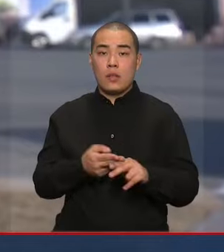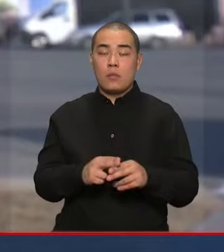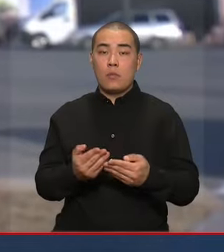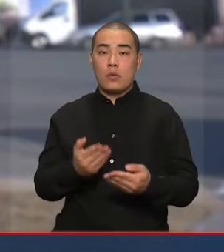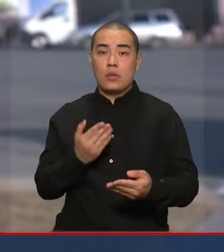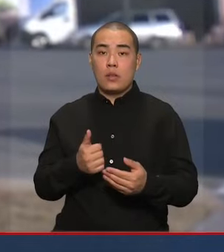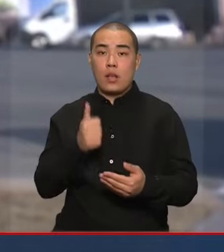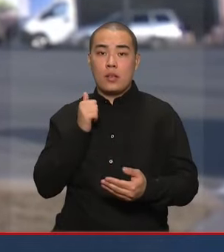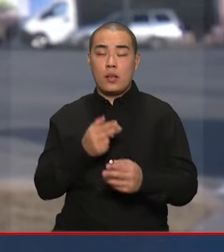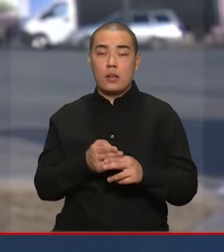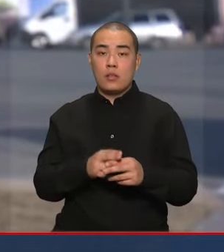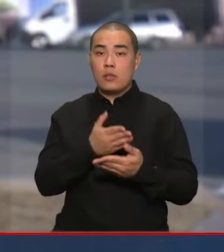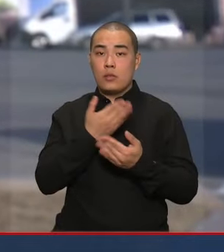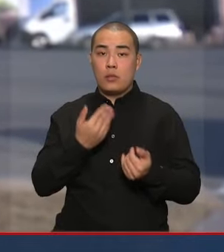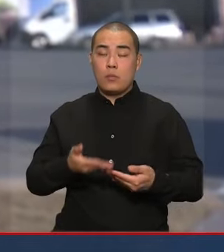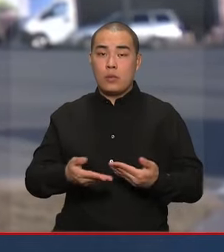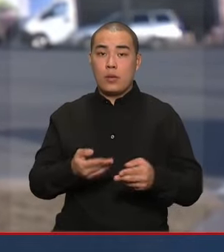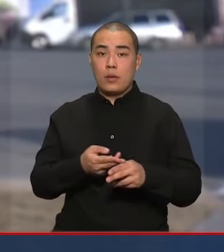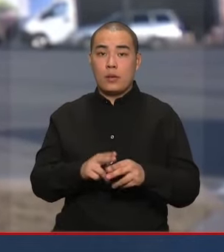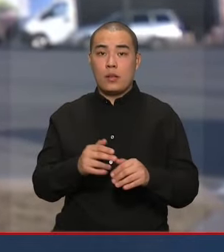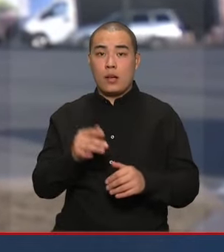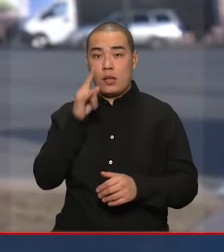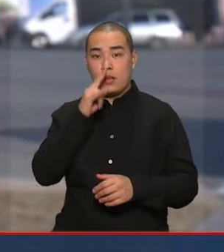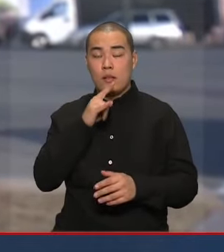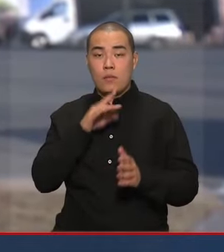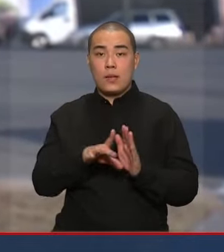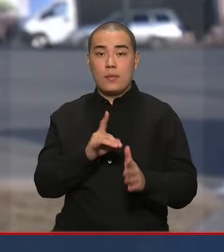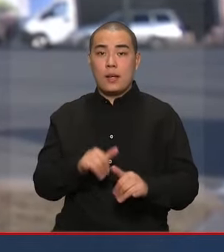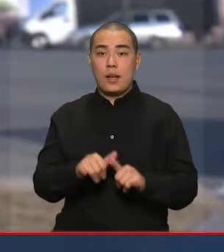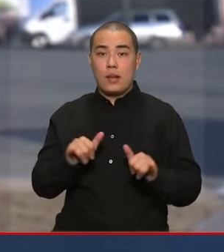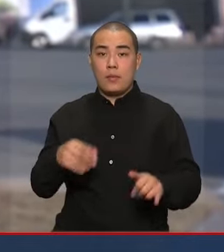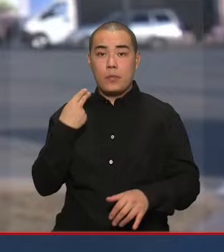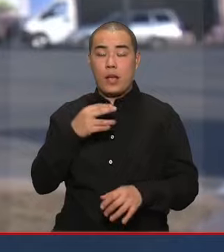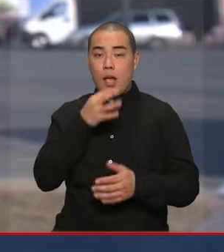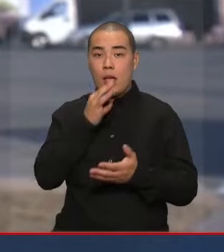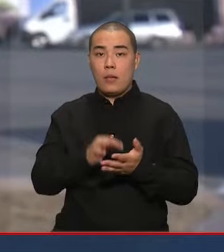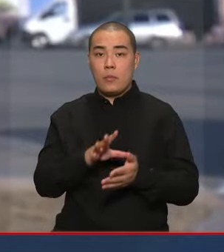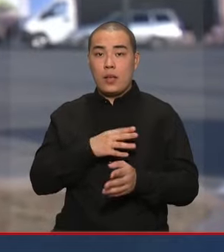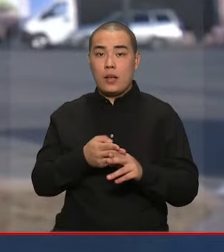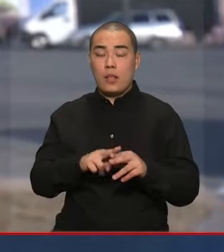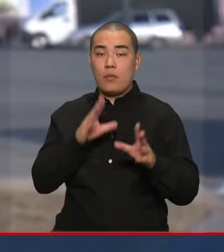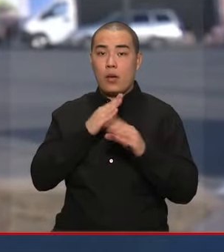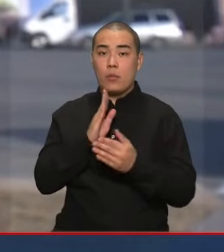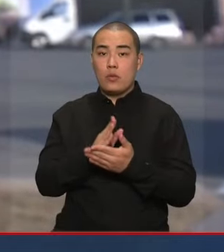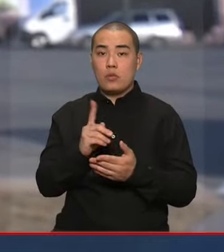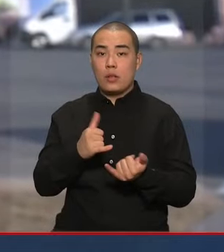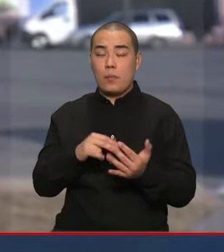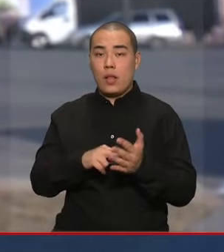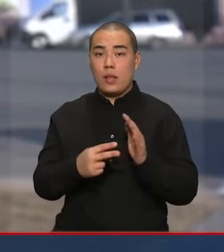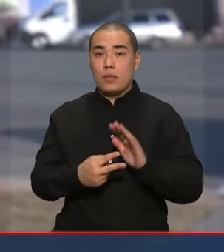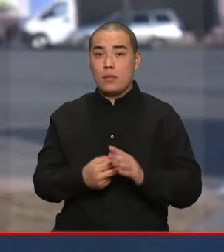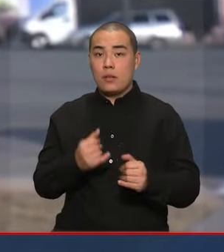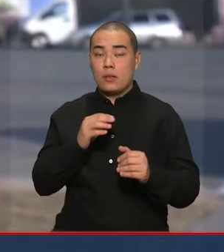отголосками прошлого. Казахстан выбирает развитие, заявил президент. А это будет возможно, если мы будем следовать базовым